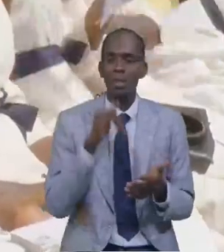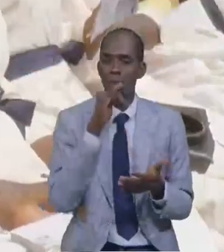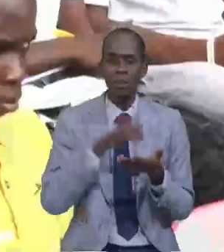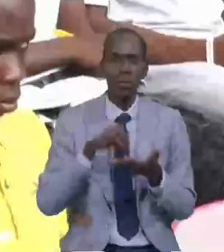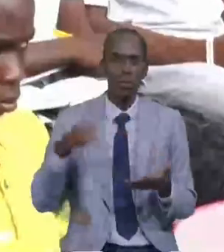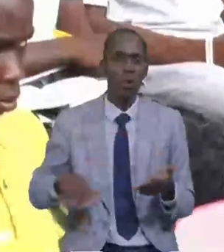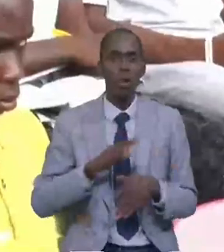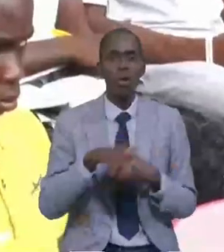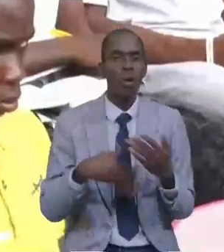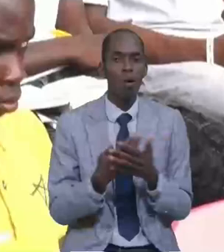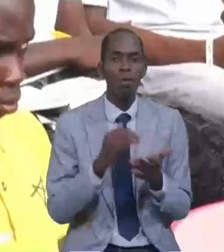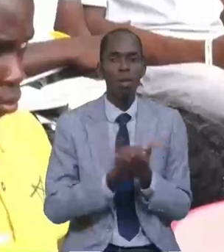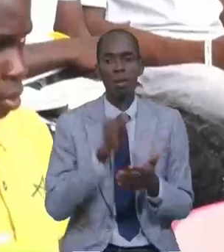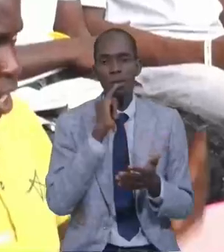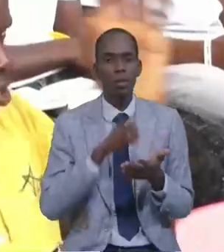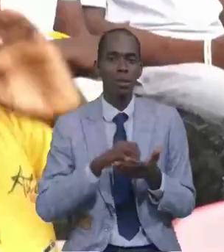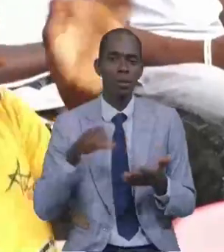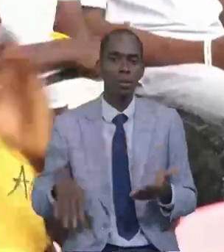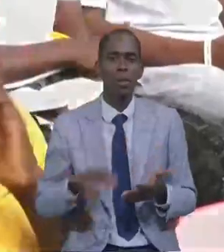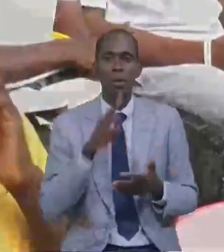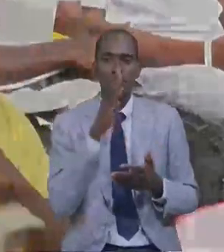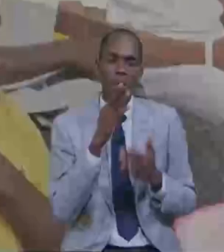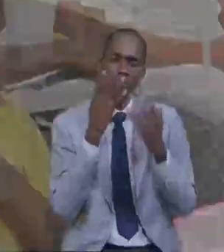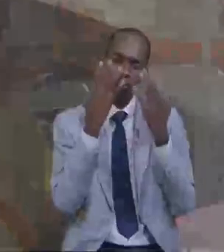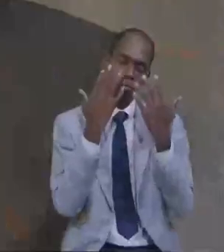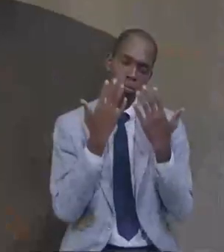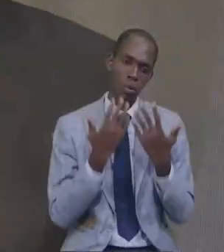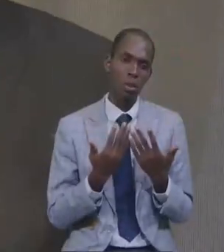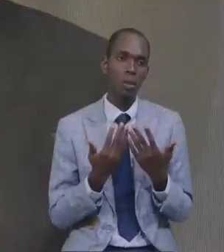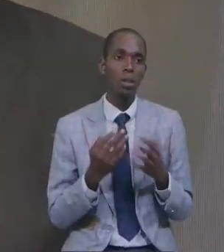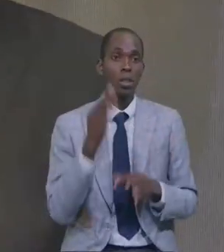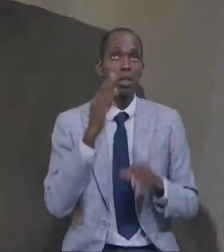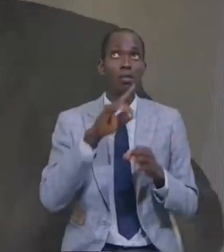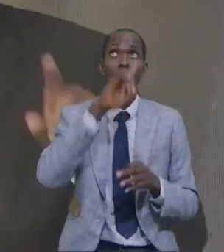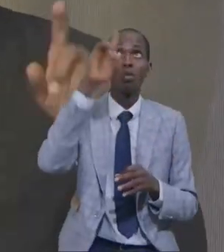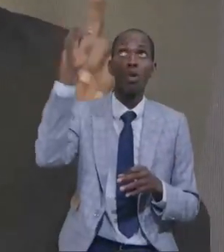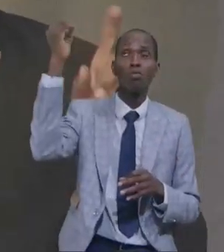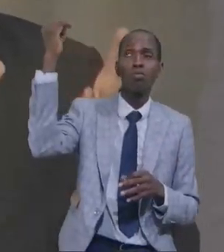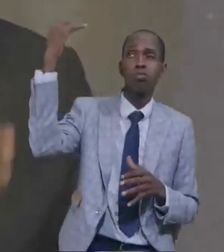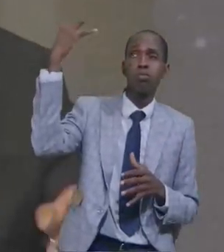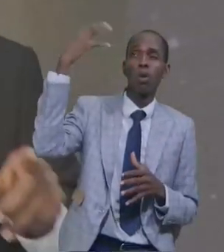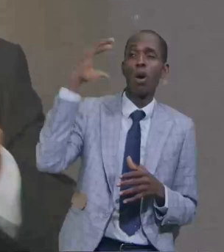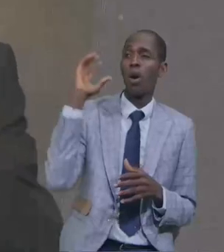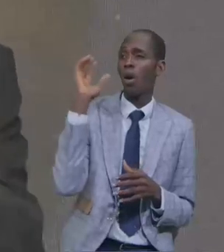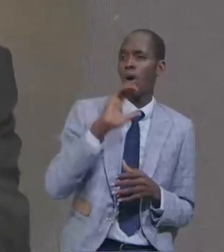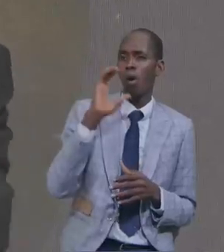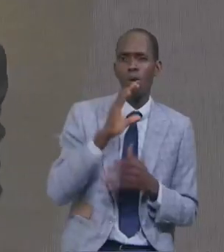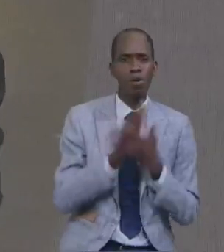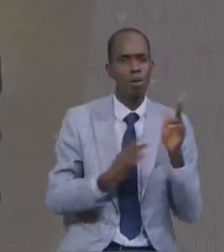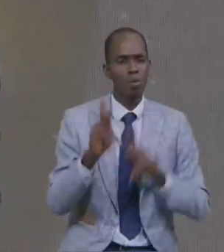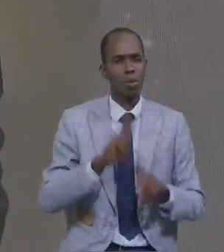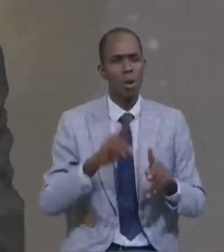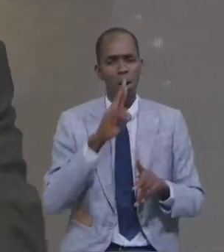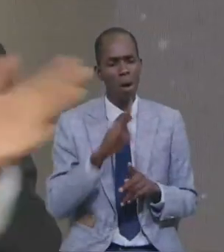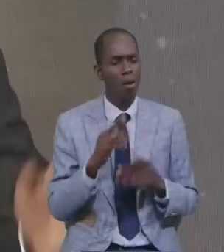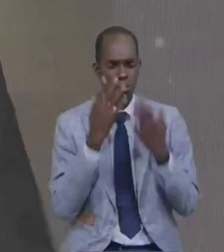Si le soleil se lève le matin, certains sont tristes. S'il pleut, d'autres sont tristes. Si les choses